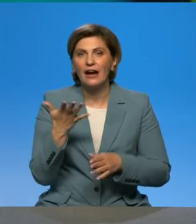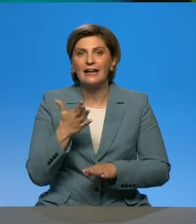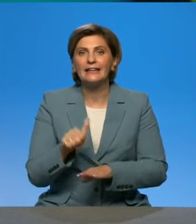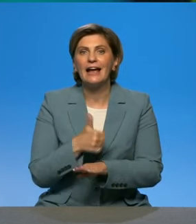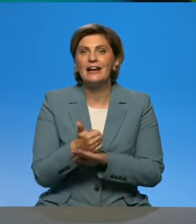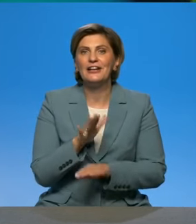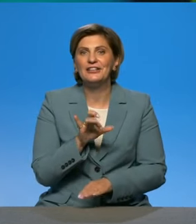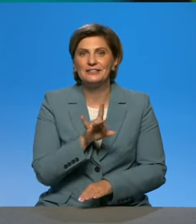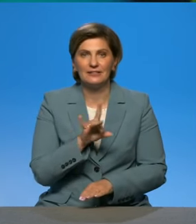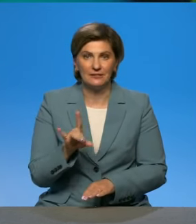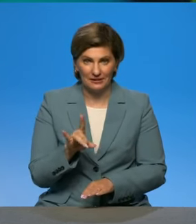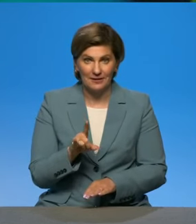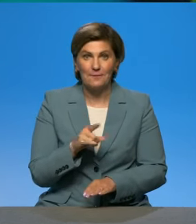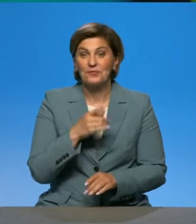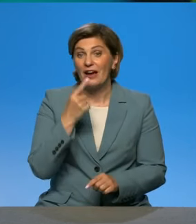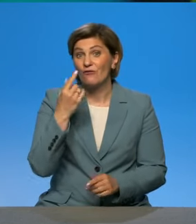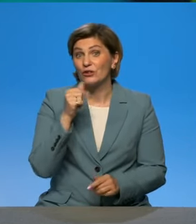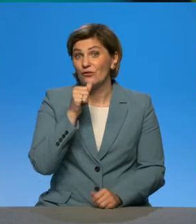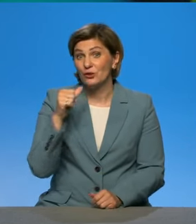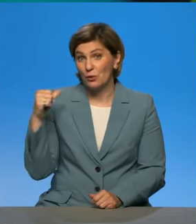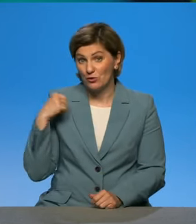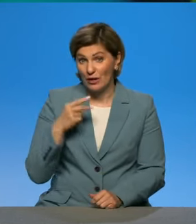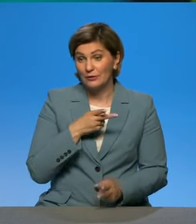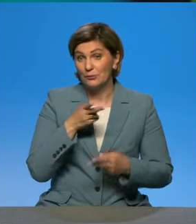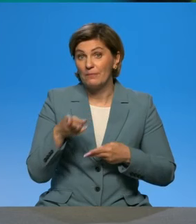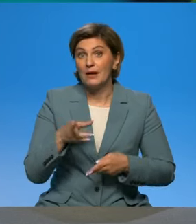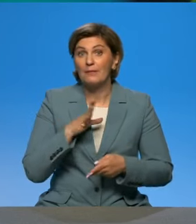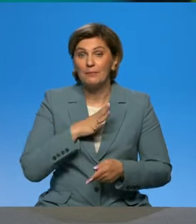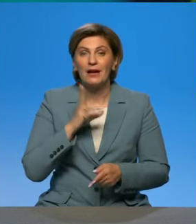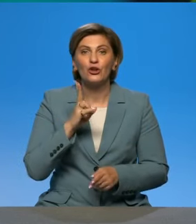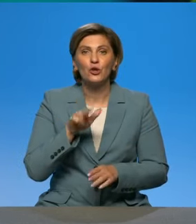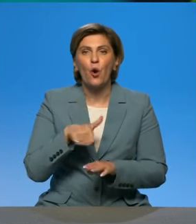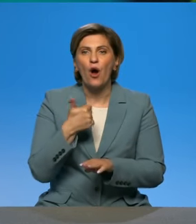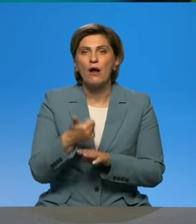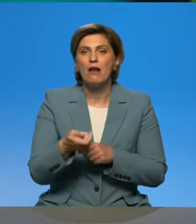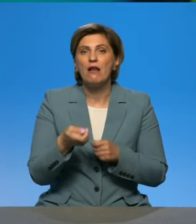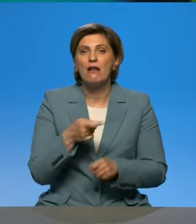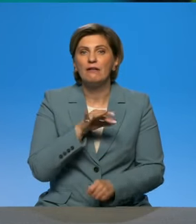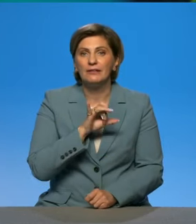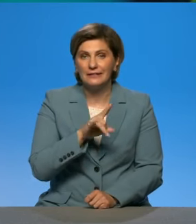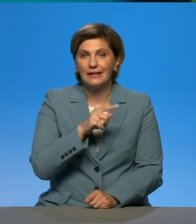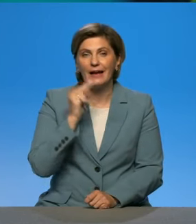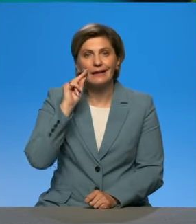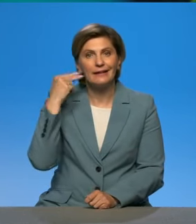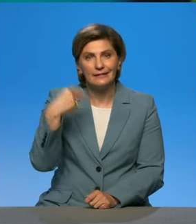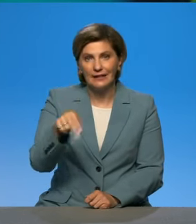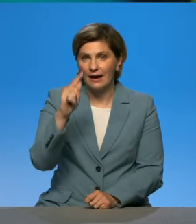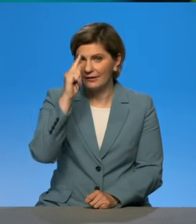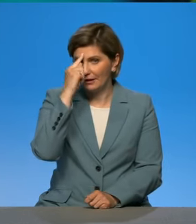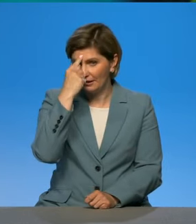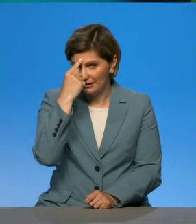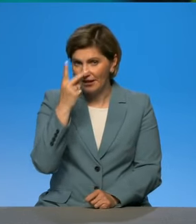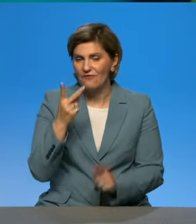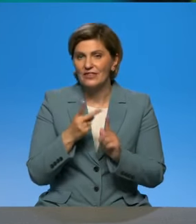Вот, например, в том году страну посетил лидер Китая, лидер Индии, второе лицо Соединенных